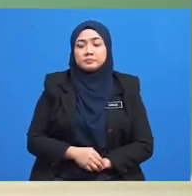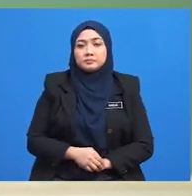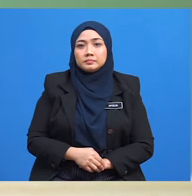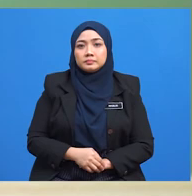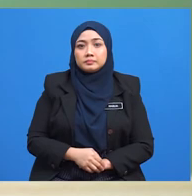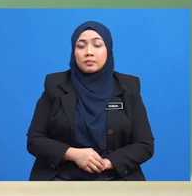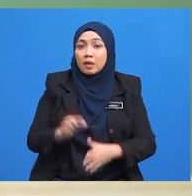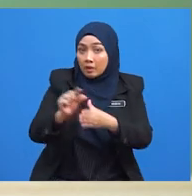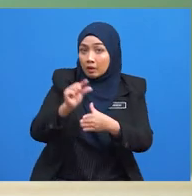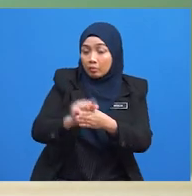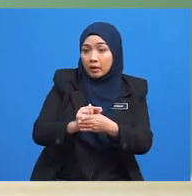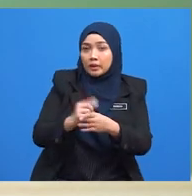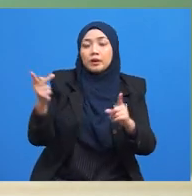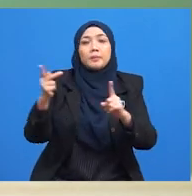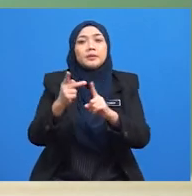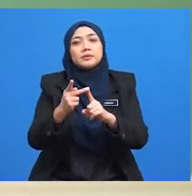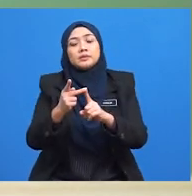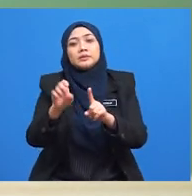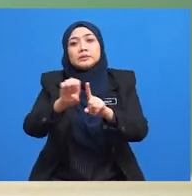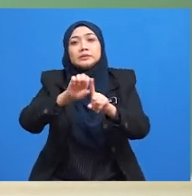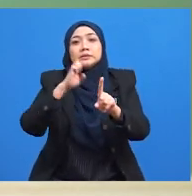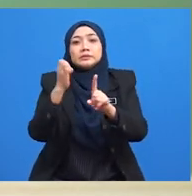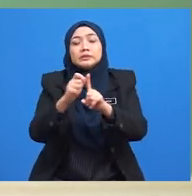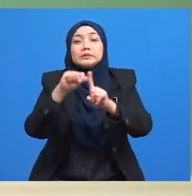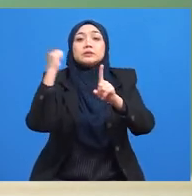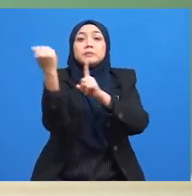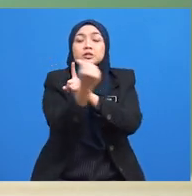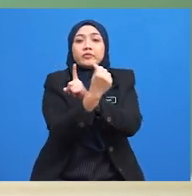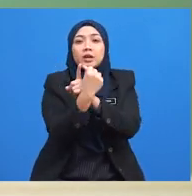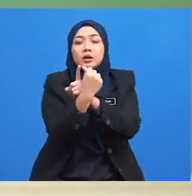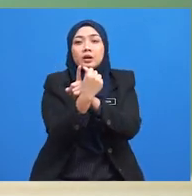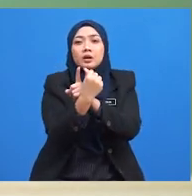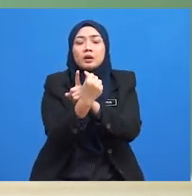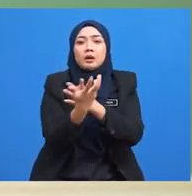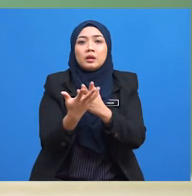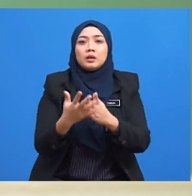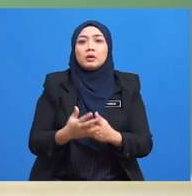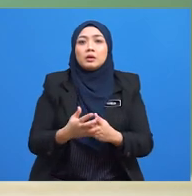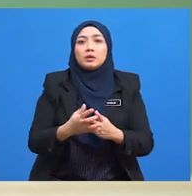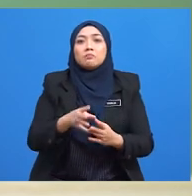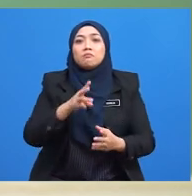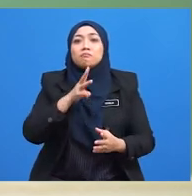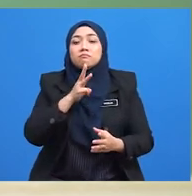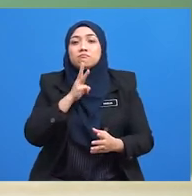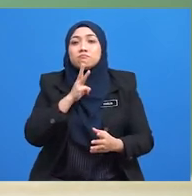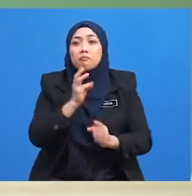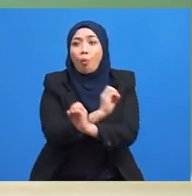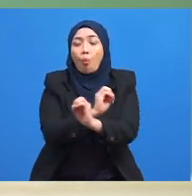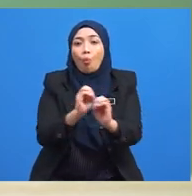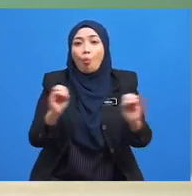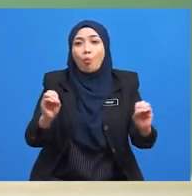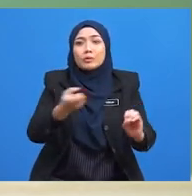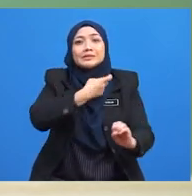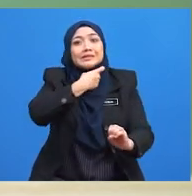Seterusnya, gangguan terhadap sistem atmosfera seperti kejadian kemarau akan menjejaskan sistem